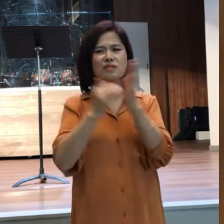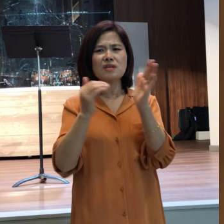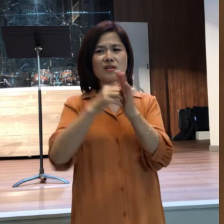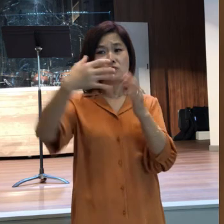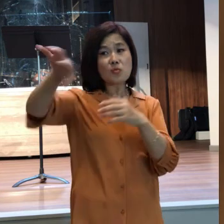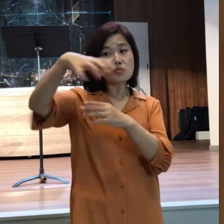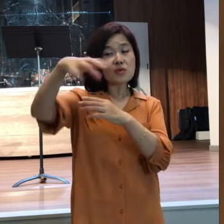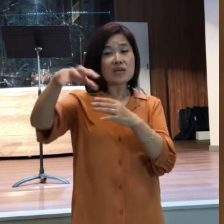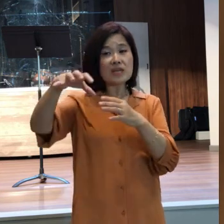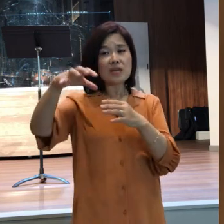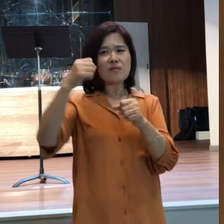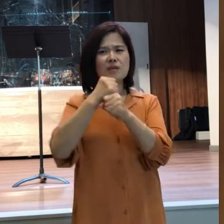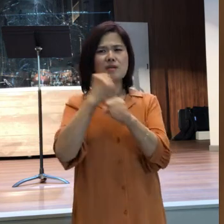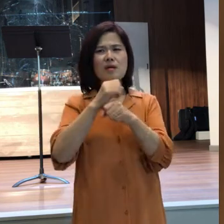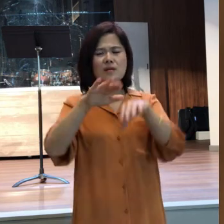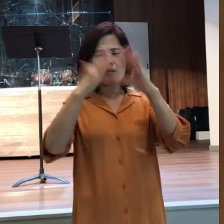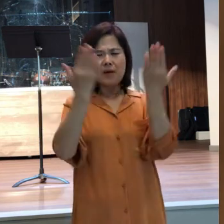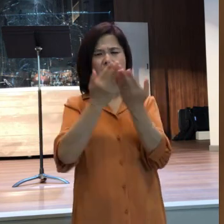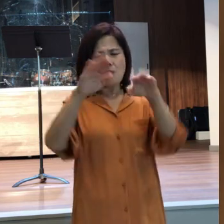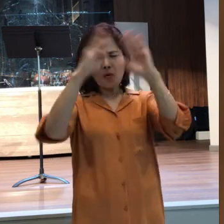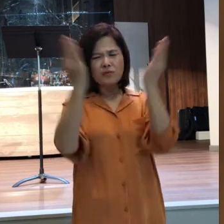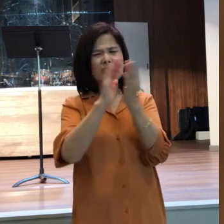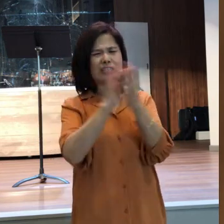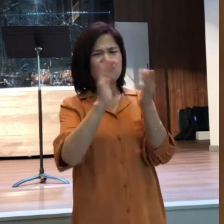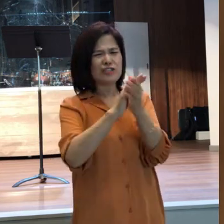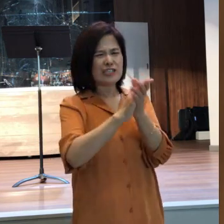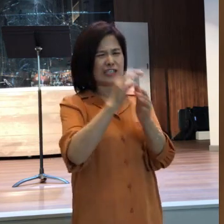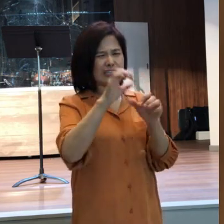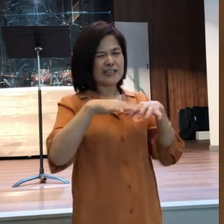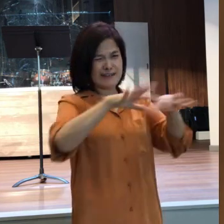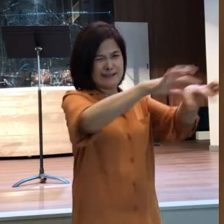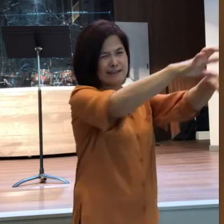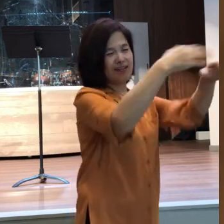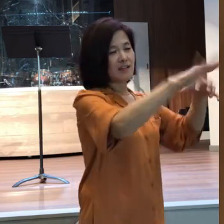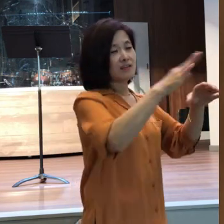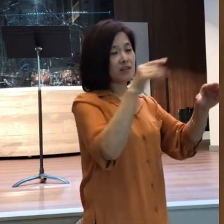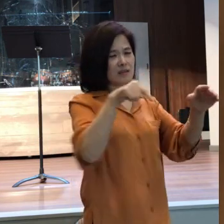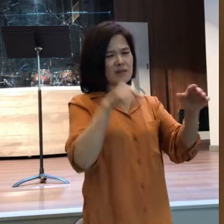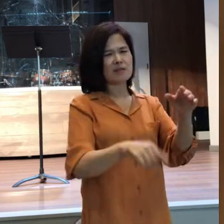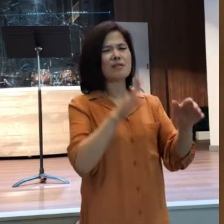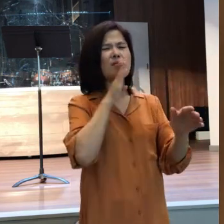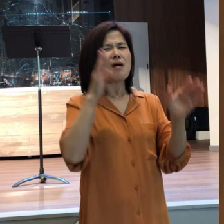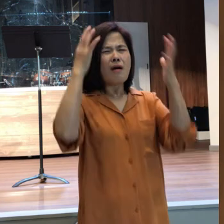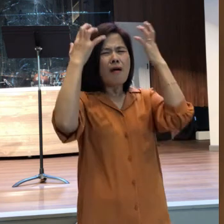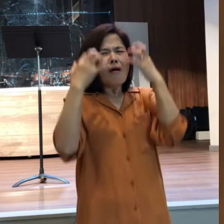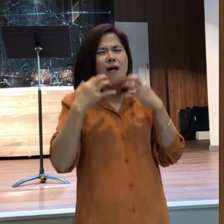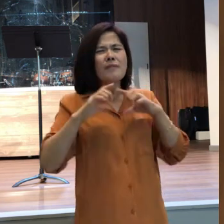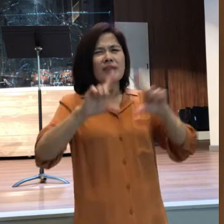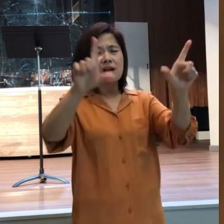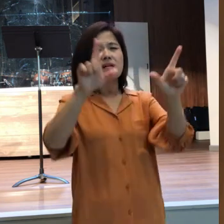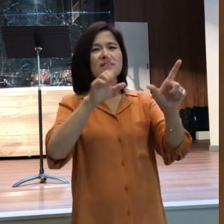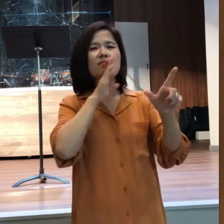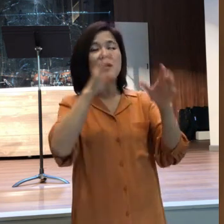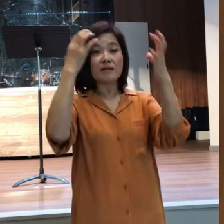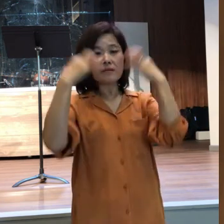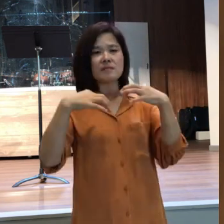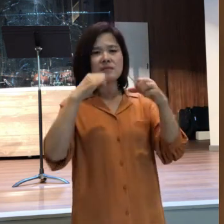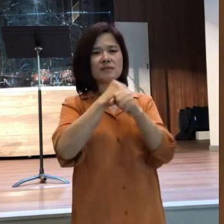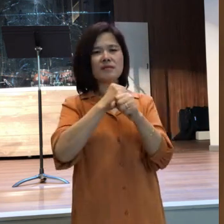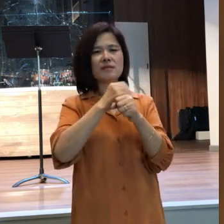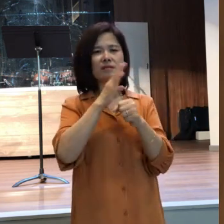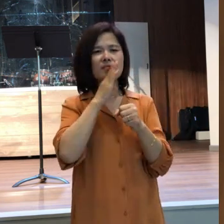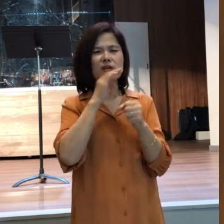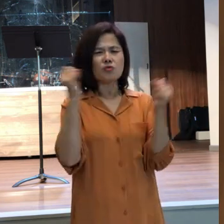종소리가 울리자마자 거침없이 운동장을 달려나가던 아이들 틈에서 그 무더운 여름날 땀을 흘리며